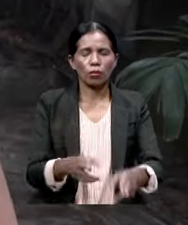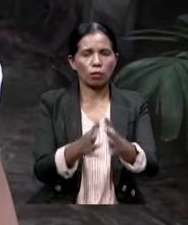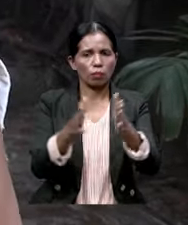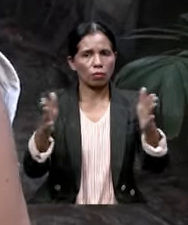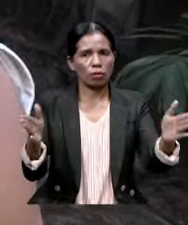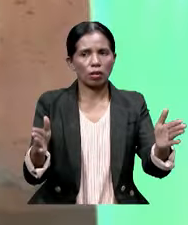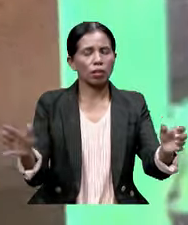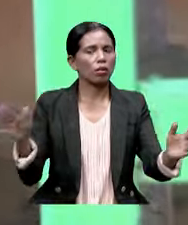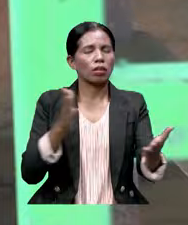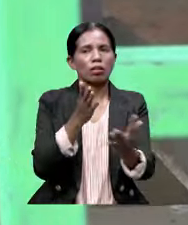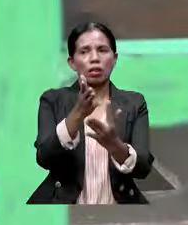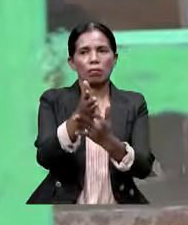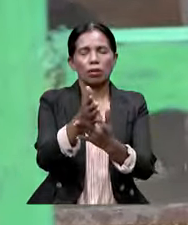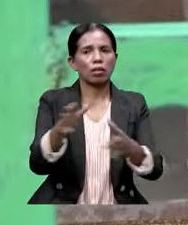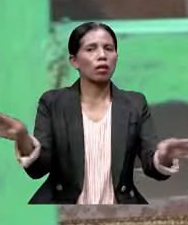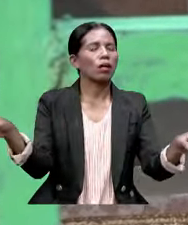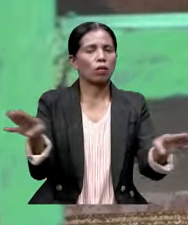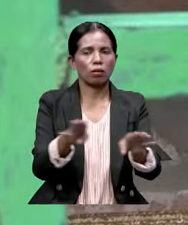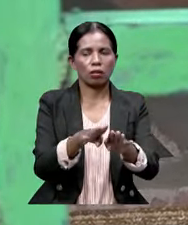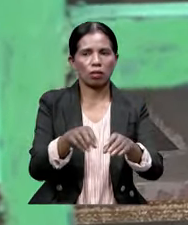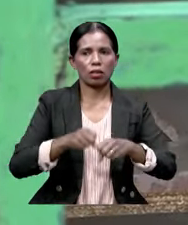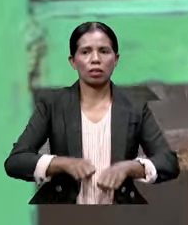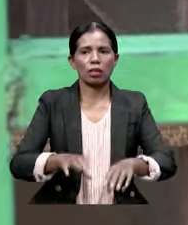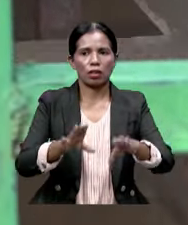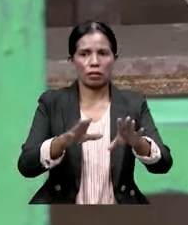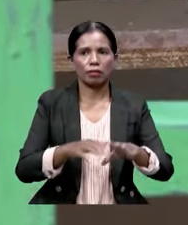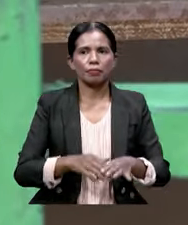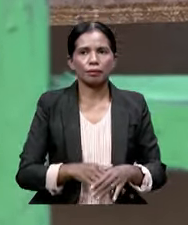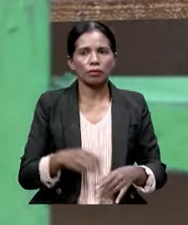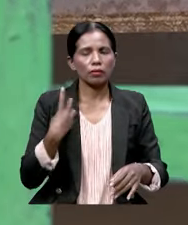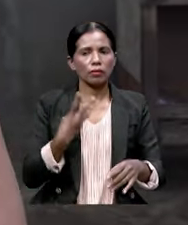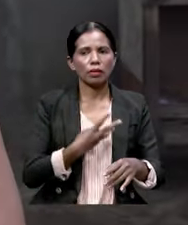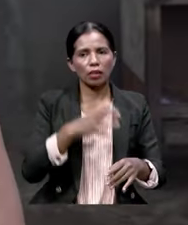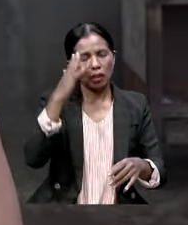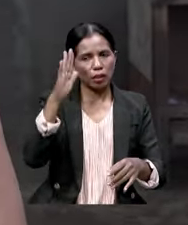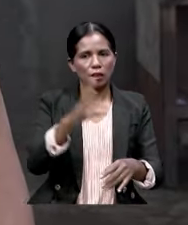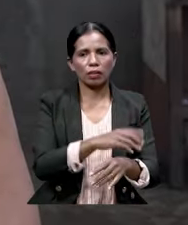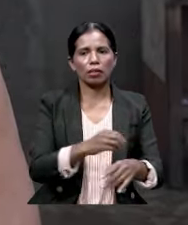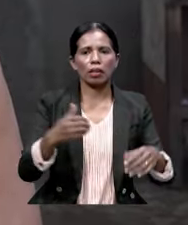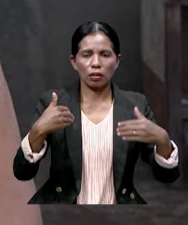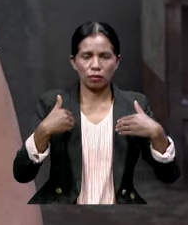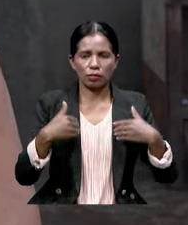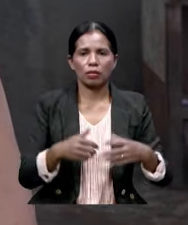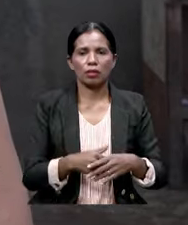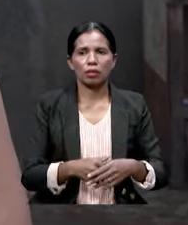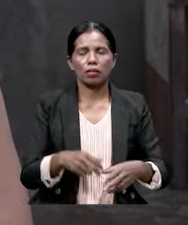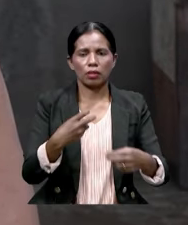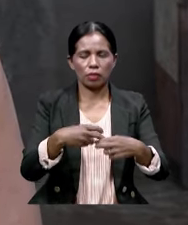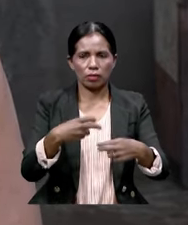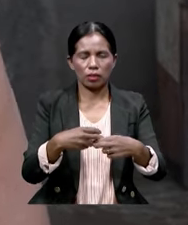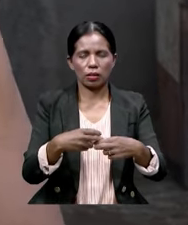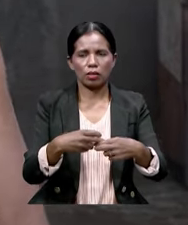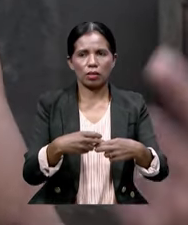tur mai ida ne oi ne hanesan tasi si ne ita la espera karta katu akontese mas difukulade ida